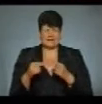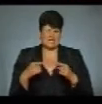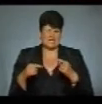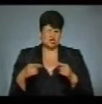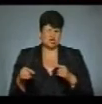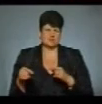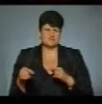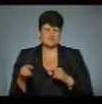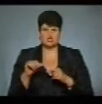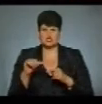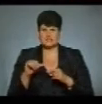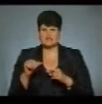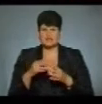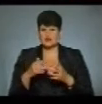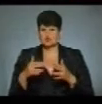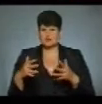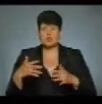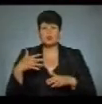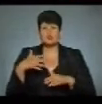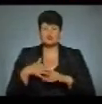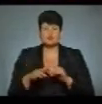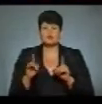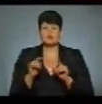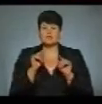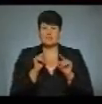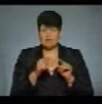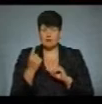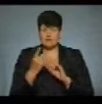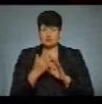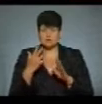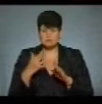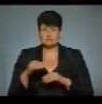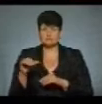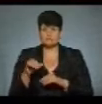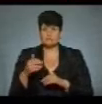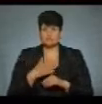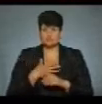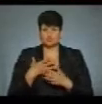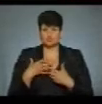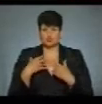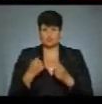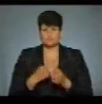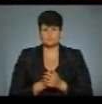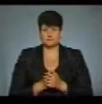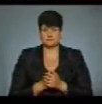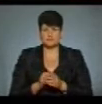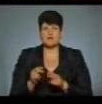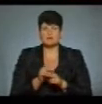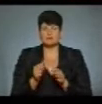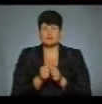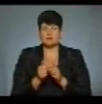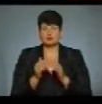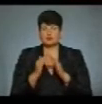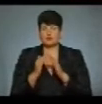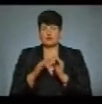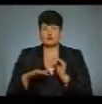шкідливі речовини, не розуміючи, що вони в першу чергу шкодять нашому здоров'ю. Ремонт прибудинкової території